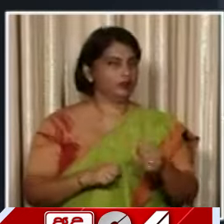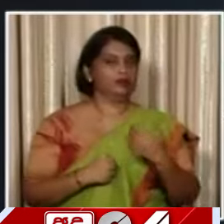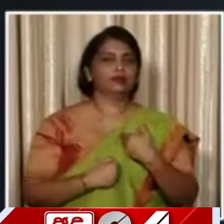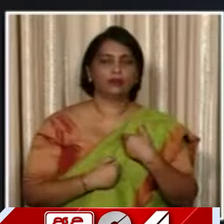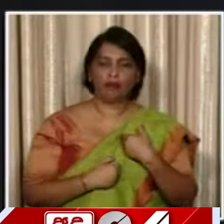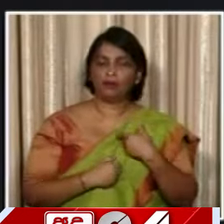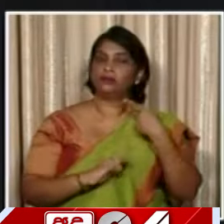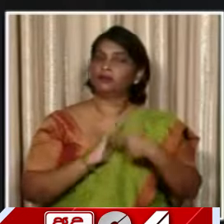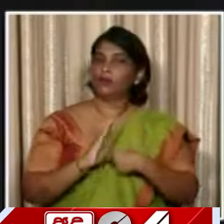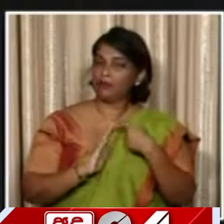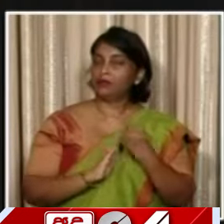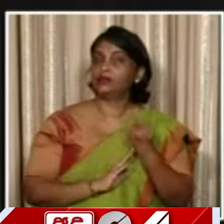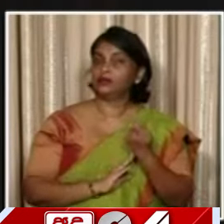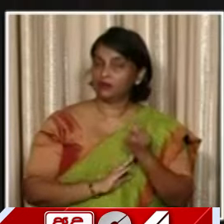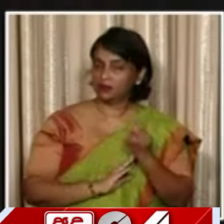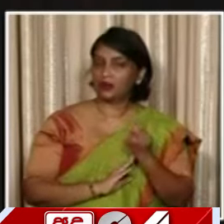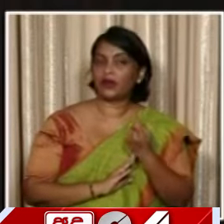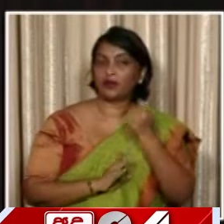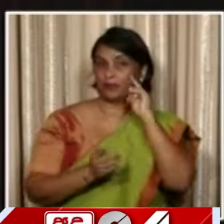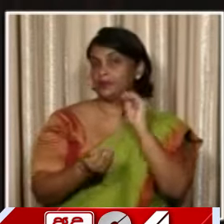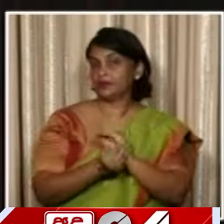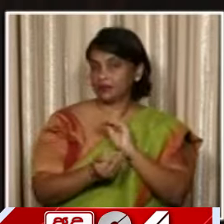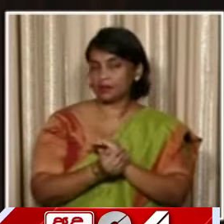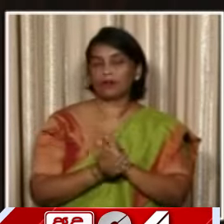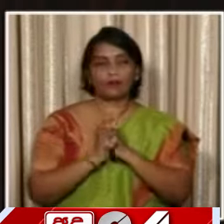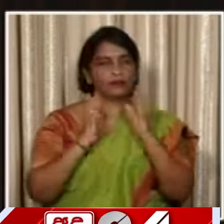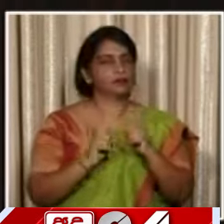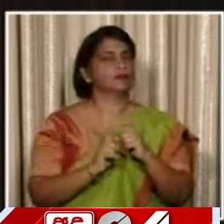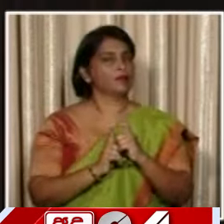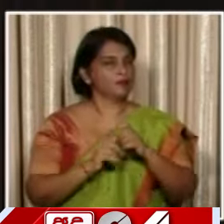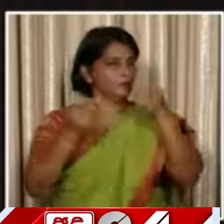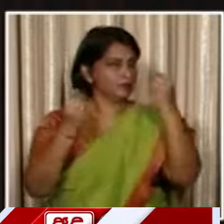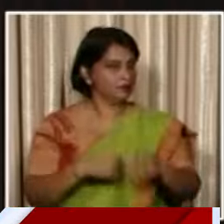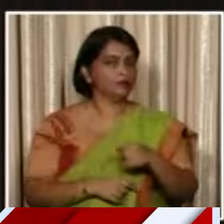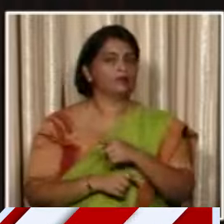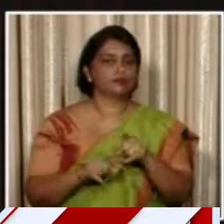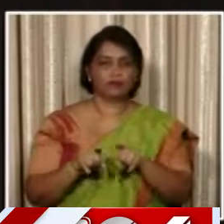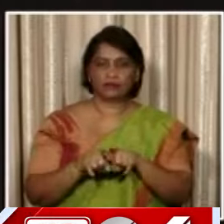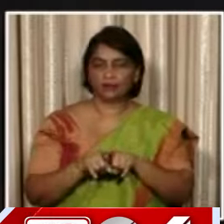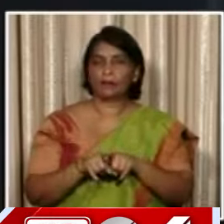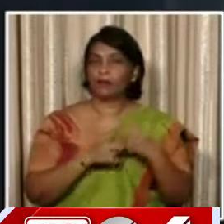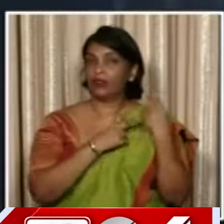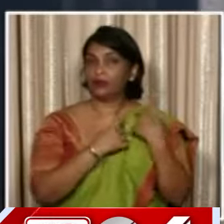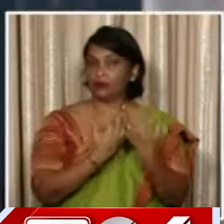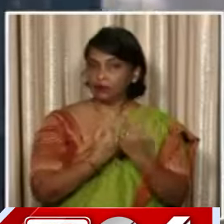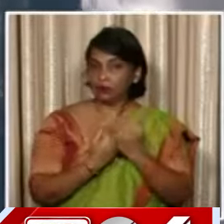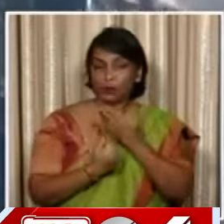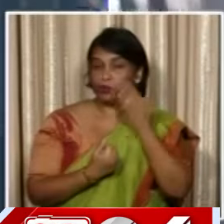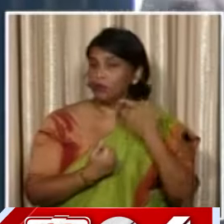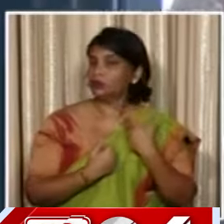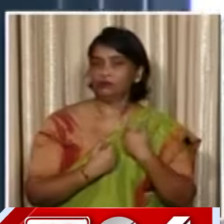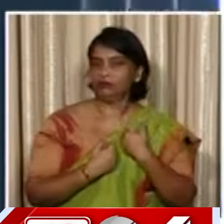ඒ වගේම රටේ ආර්ථිකය සහ ආරක්ෂාව ඉතාමත්ම දරුණු විදිහට කඩාගෙන වැටලා ඒ නිසා මේක බාර ගන්න පුළුවන්